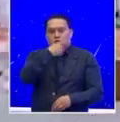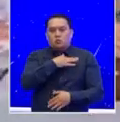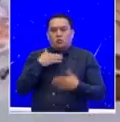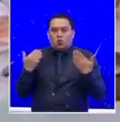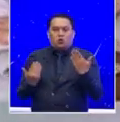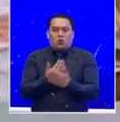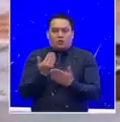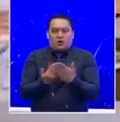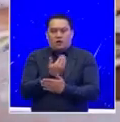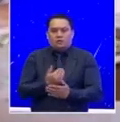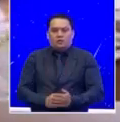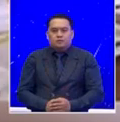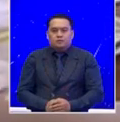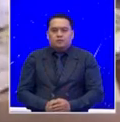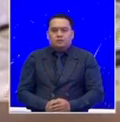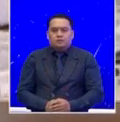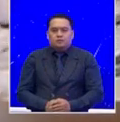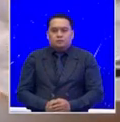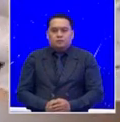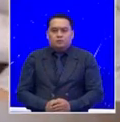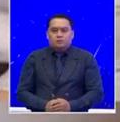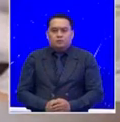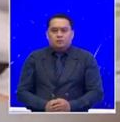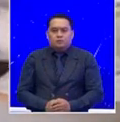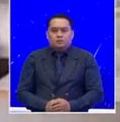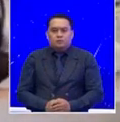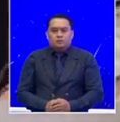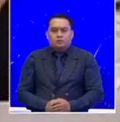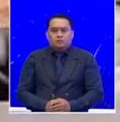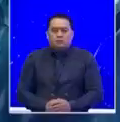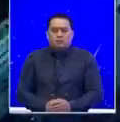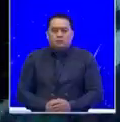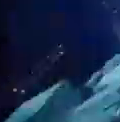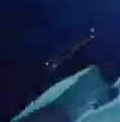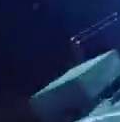нового. Гульмира Тимиргалиева, Аблай Кутукпай, телеканал ЖТСУ, Талдыкурган.